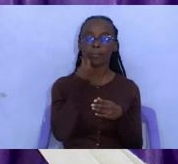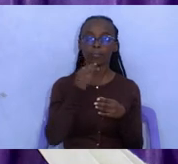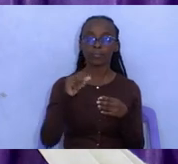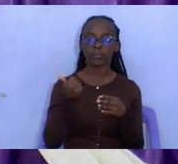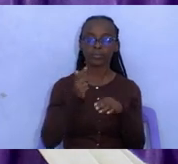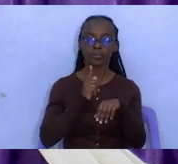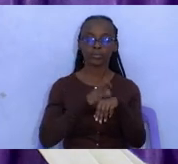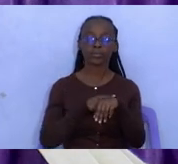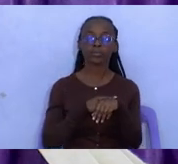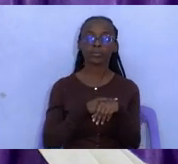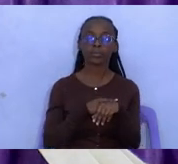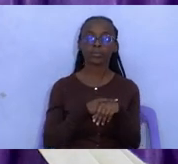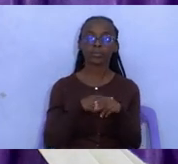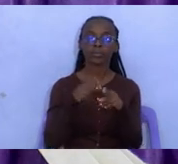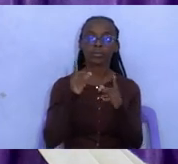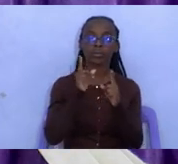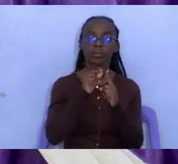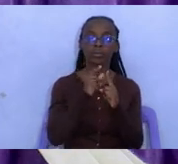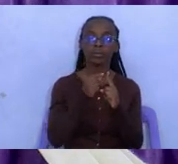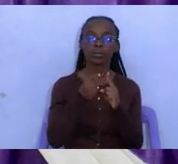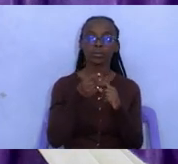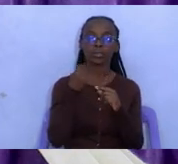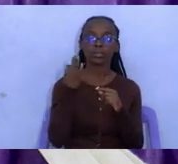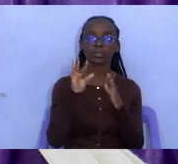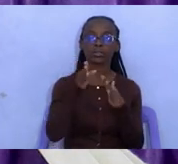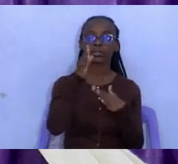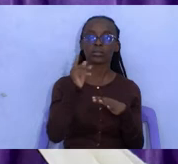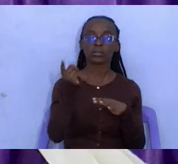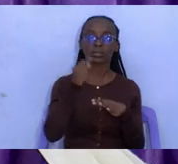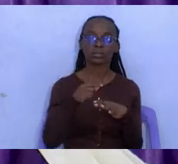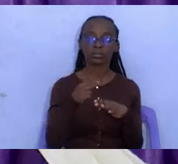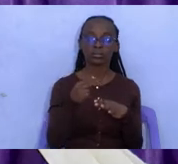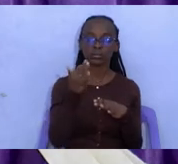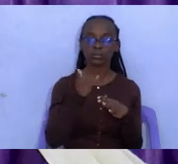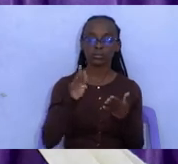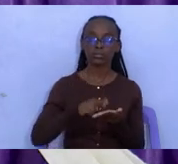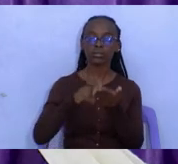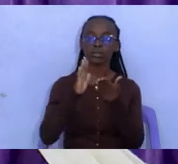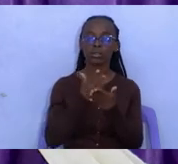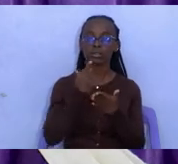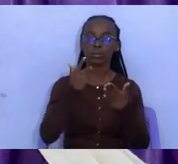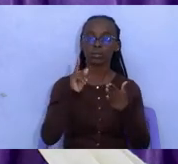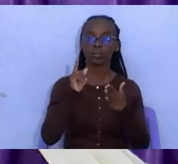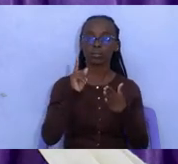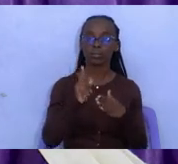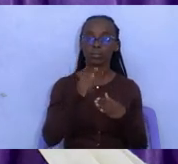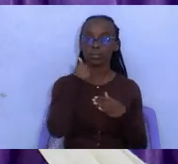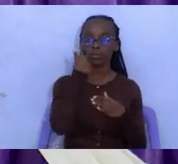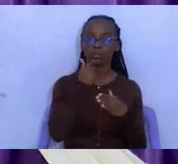Mungu, maana najua ya kwamba linakwenda kumuinua mtu aliye na matarajio kwa hilo